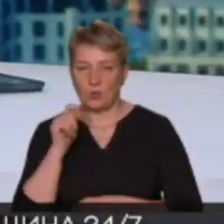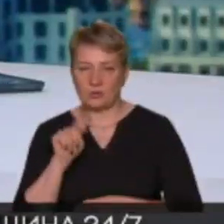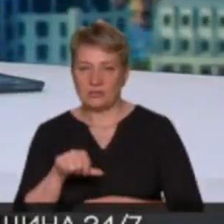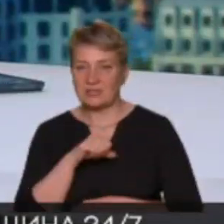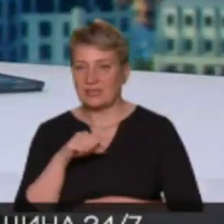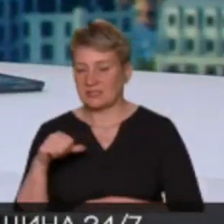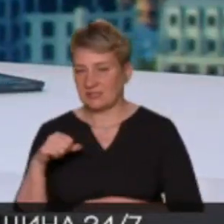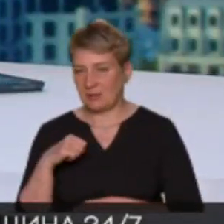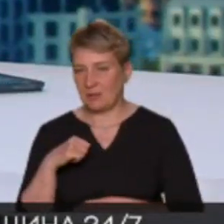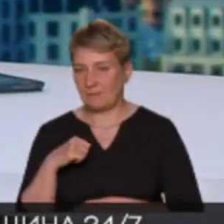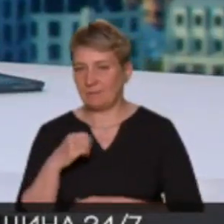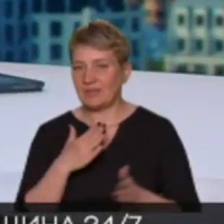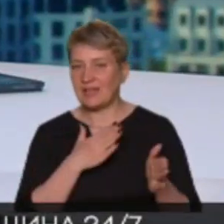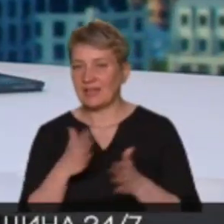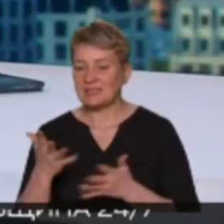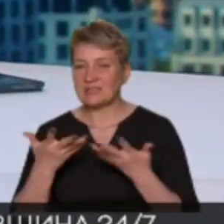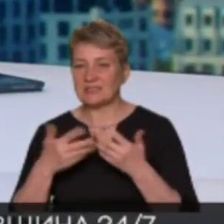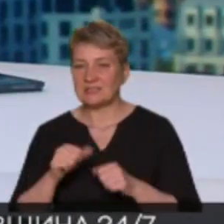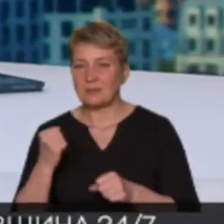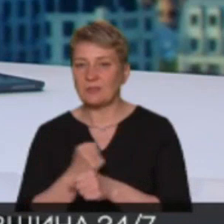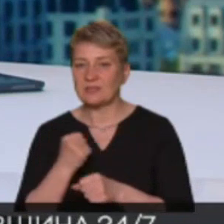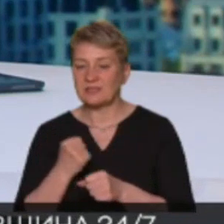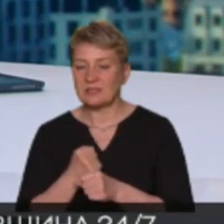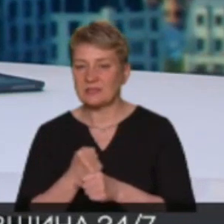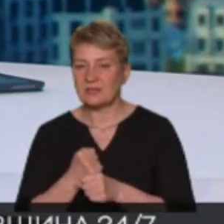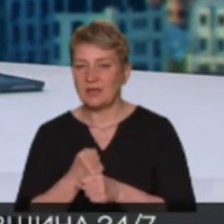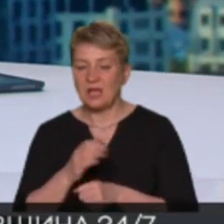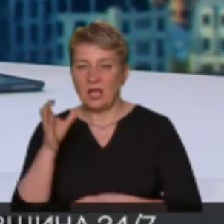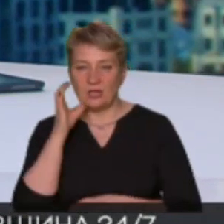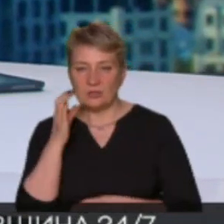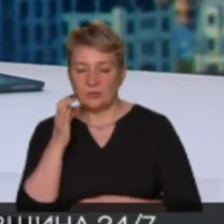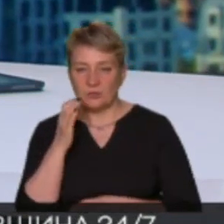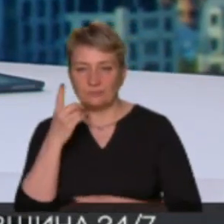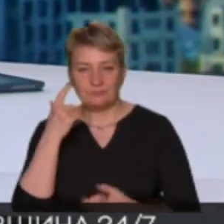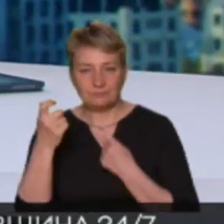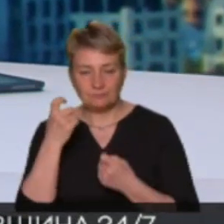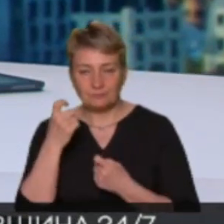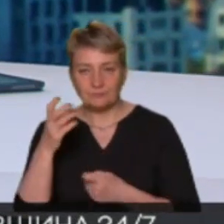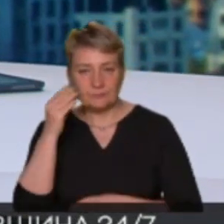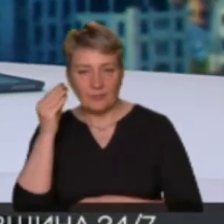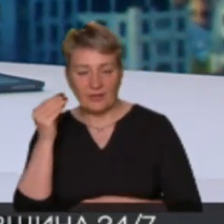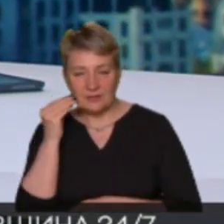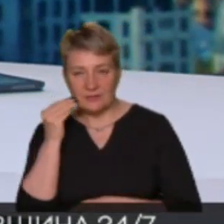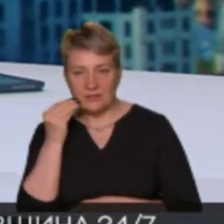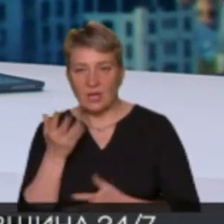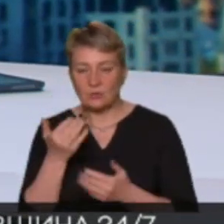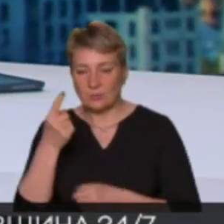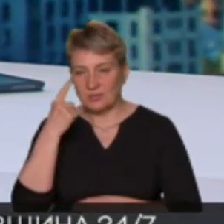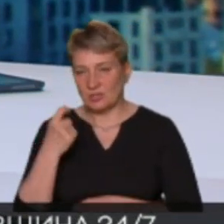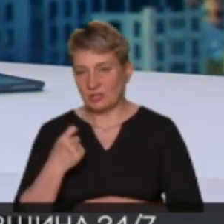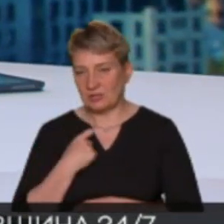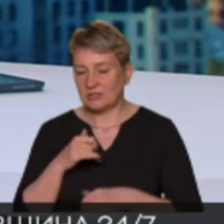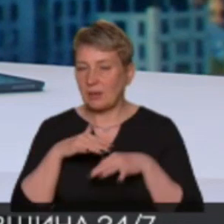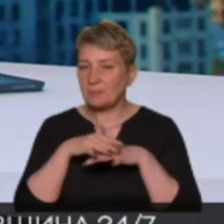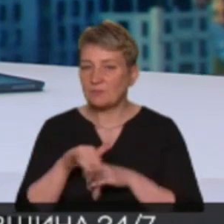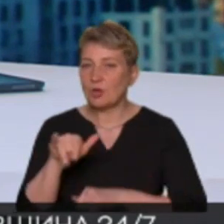по собі така система представляє розумний хаб, по суті, який збирає інформацію з радарів систем ППО і, отримавши дані, підраховує,